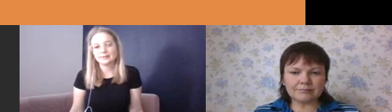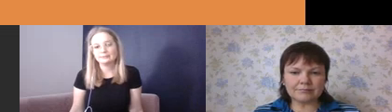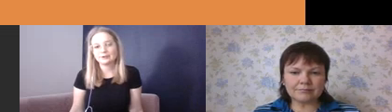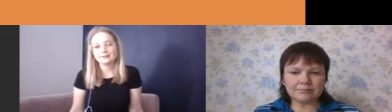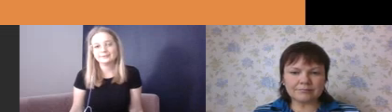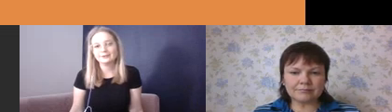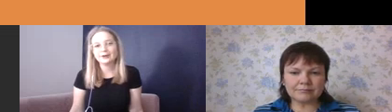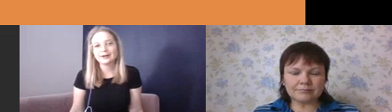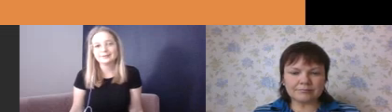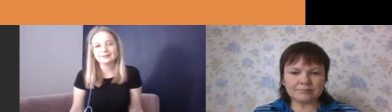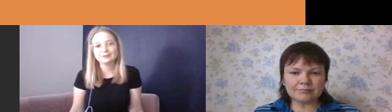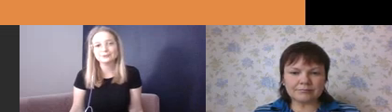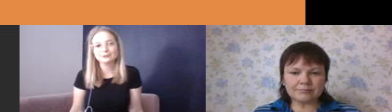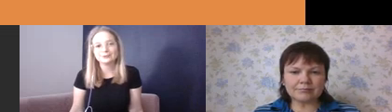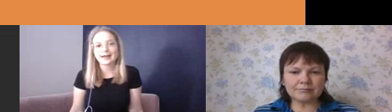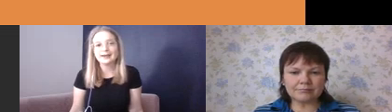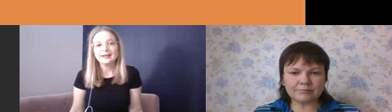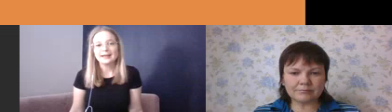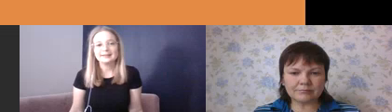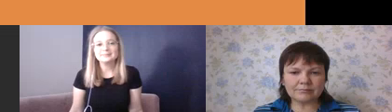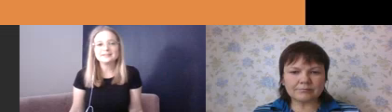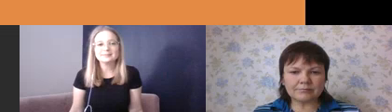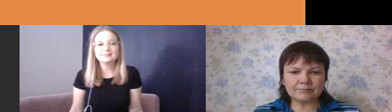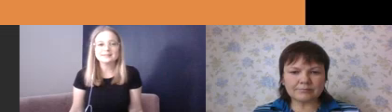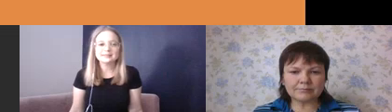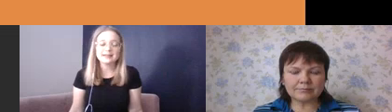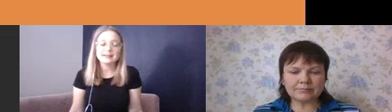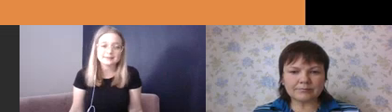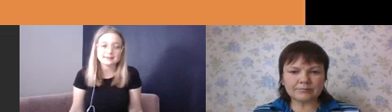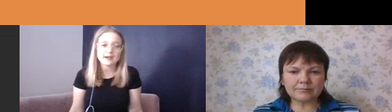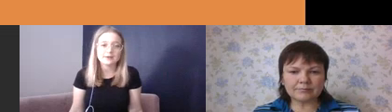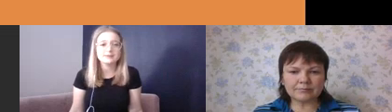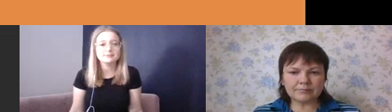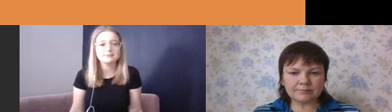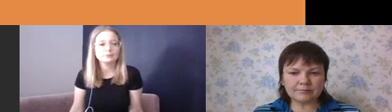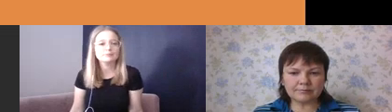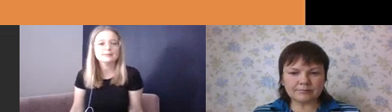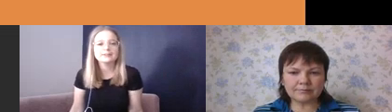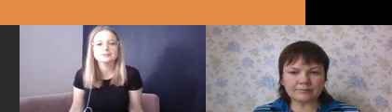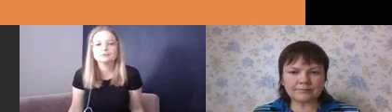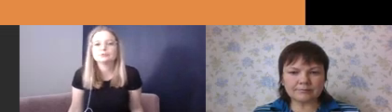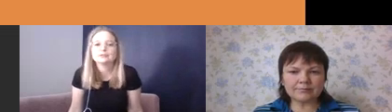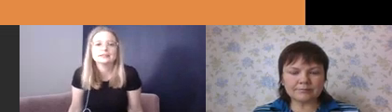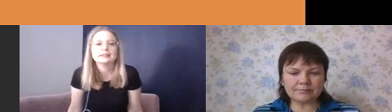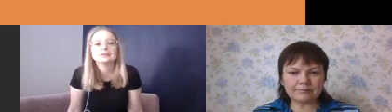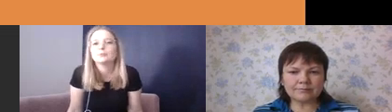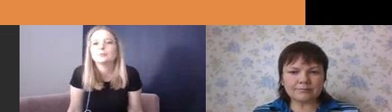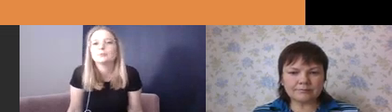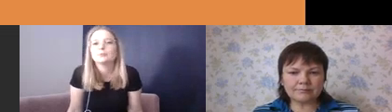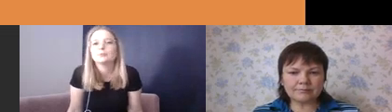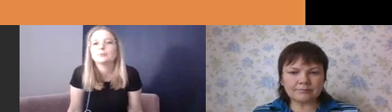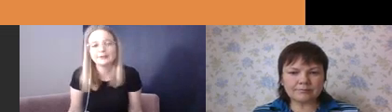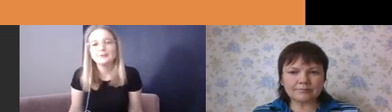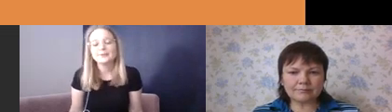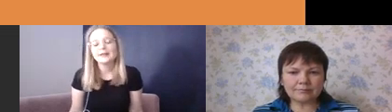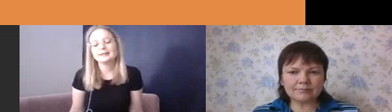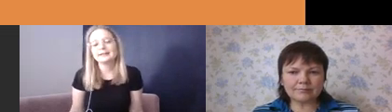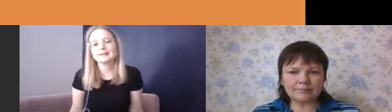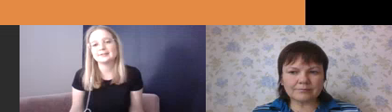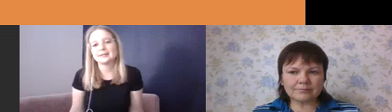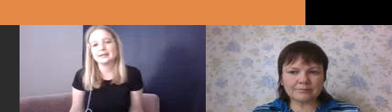mis näitabki nii-öelda tööalaselt suundumuse, et mis siis meeldiks teha, mis nagu võiks tunduda selline sobiv ja